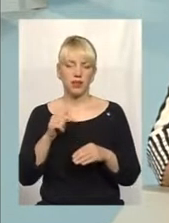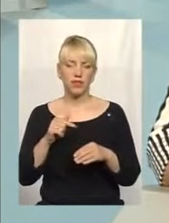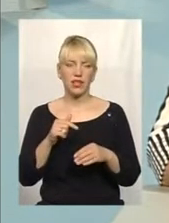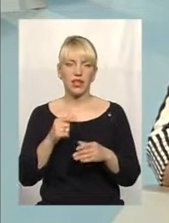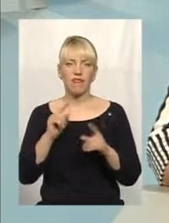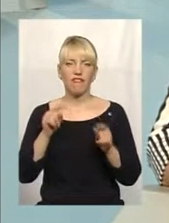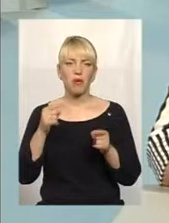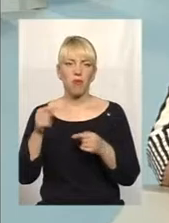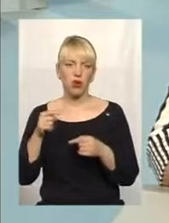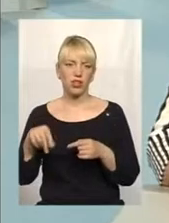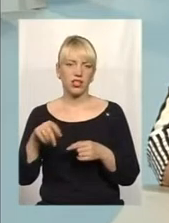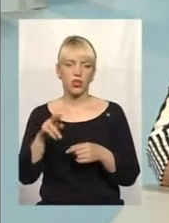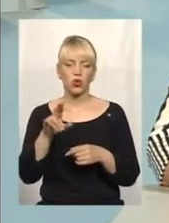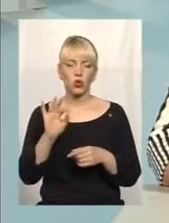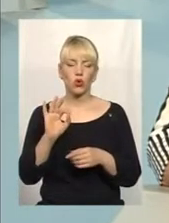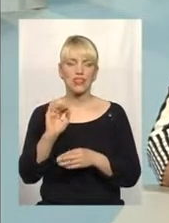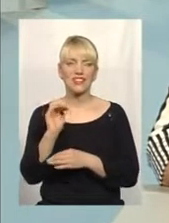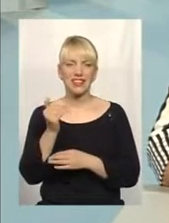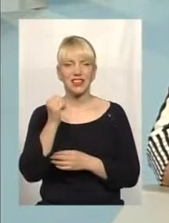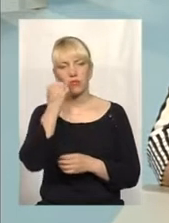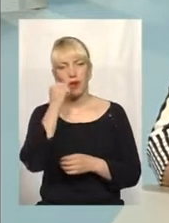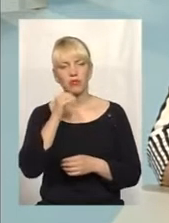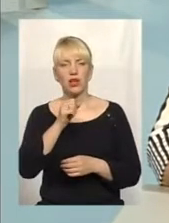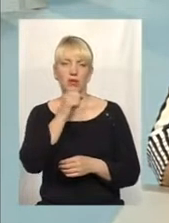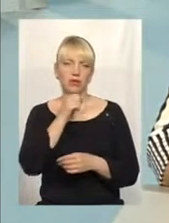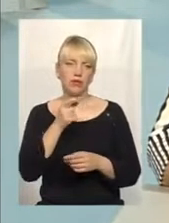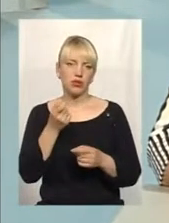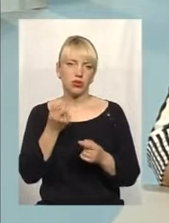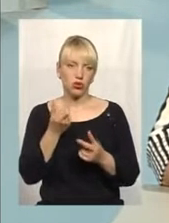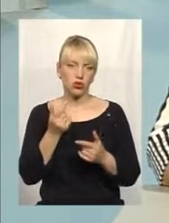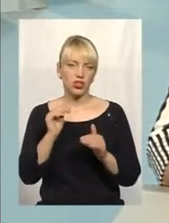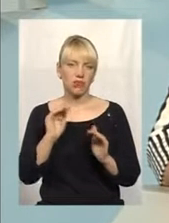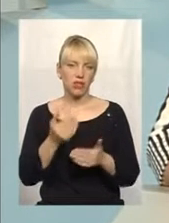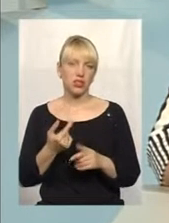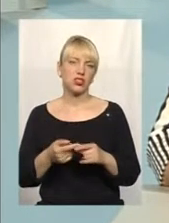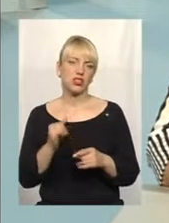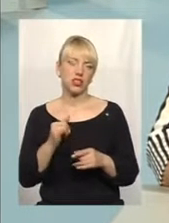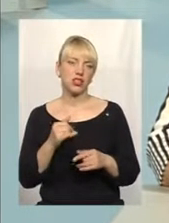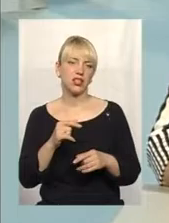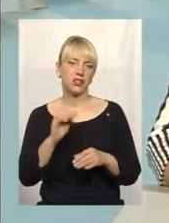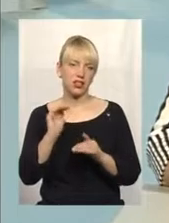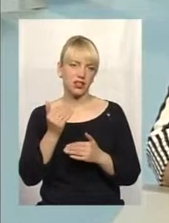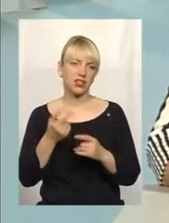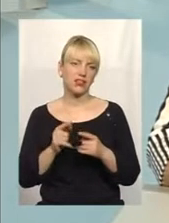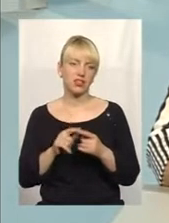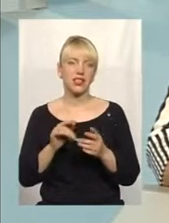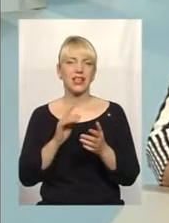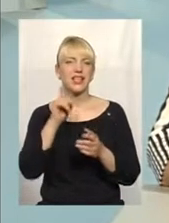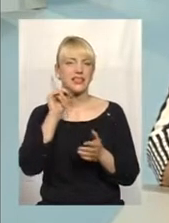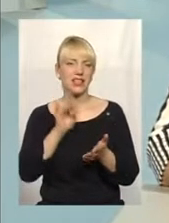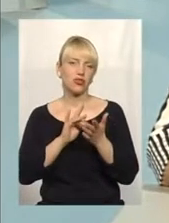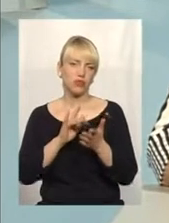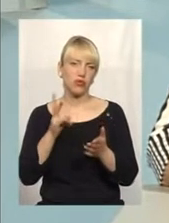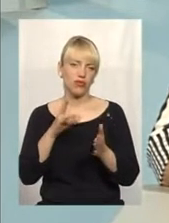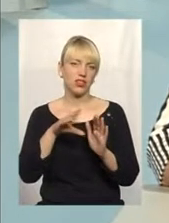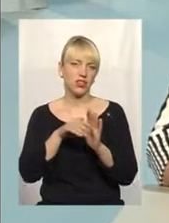ніж тато з мамою. Тому, якщо є така можливість, дитина також повинна бути, оцей зелений туризм повинен бути в дії в